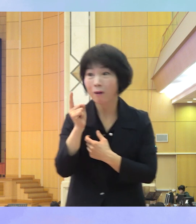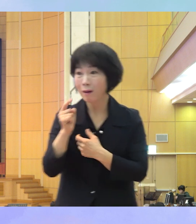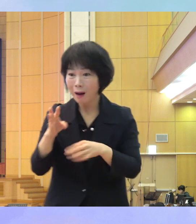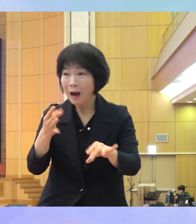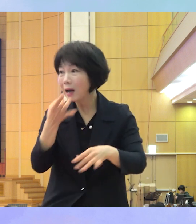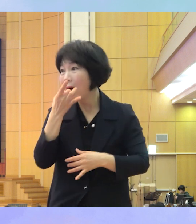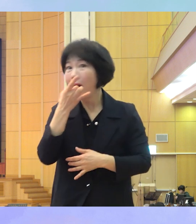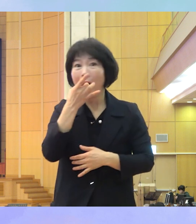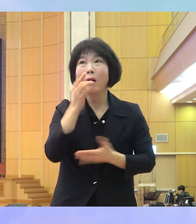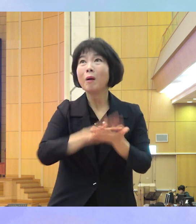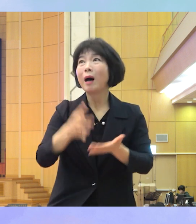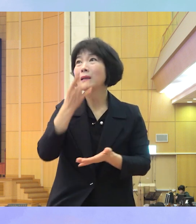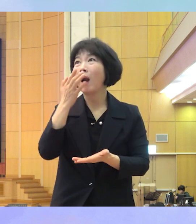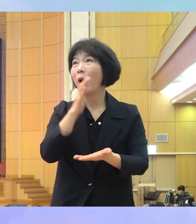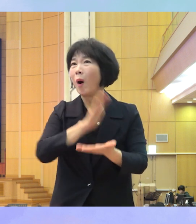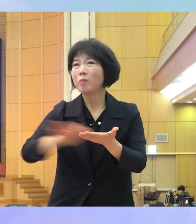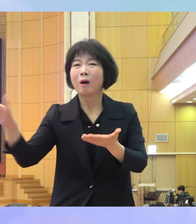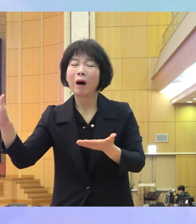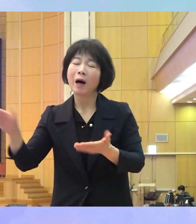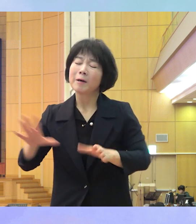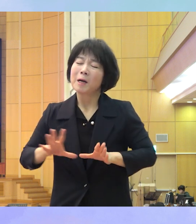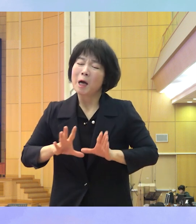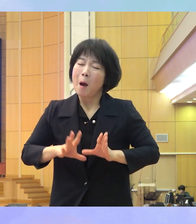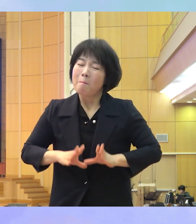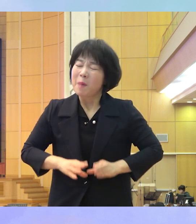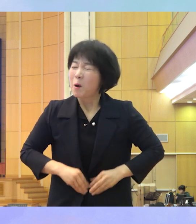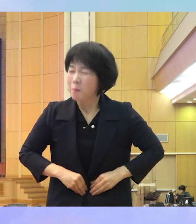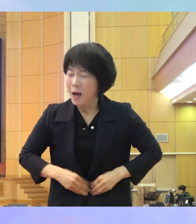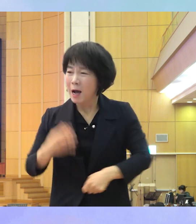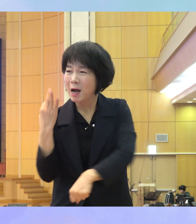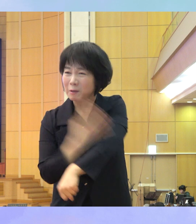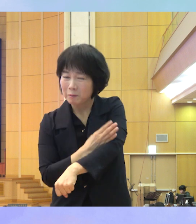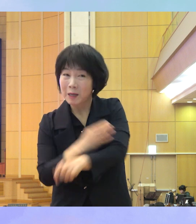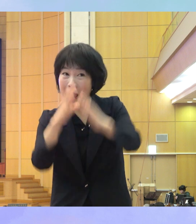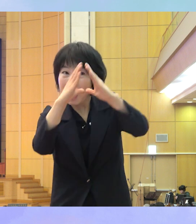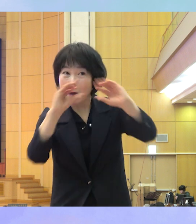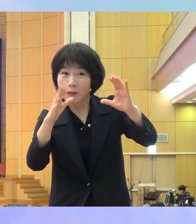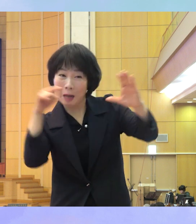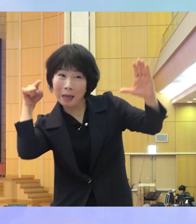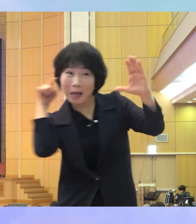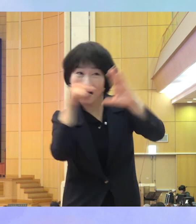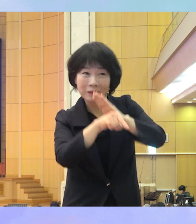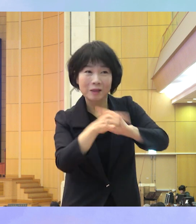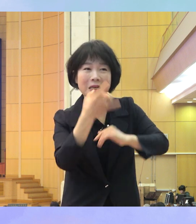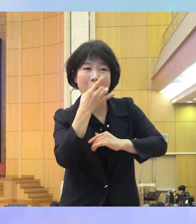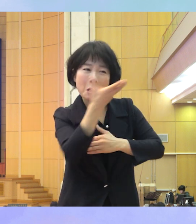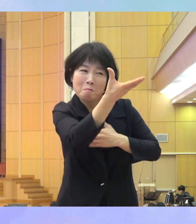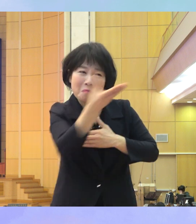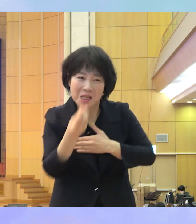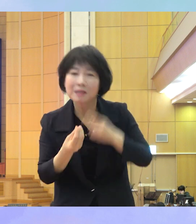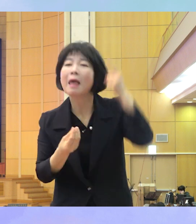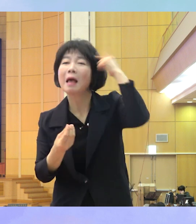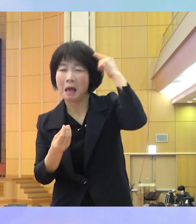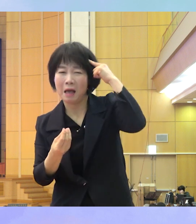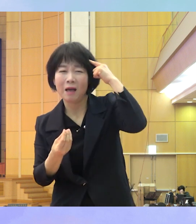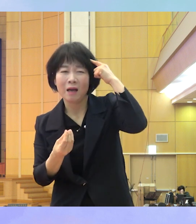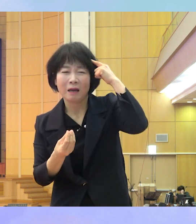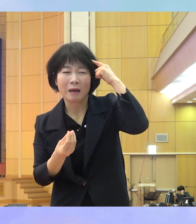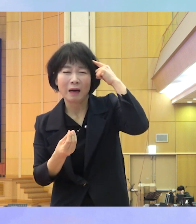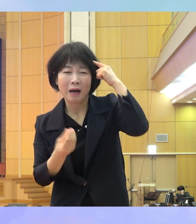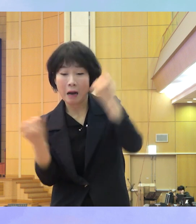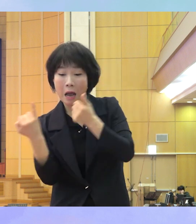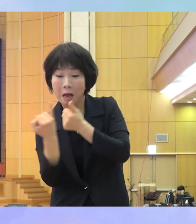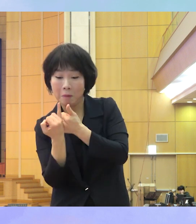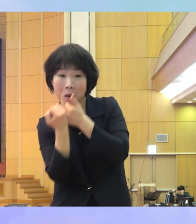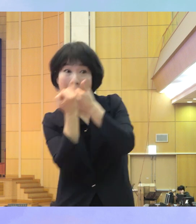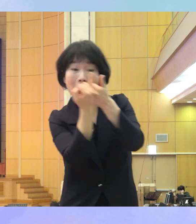없어서 양시오도로 들어갔다가 자기 부인을 빼앗길 뻔할 정도로 엄청난 문제가 생겼긴 했지만